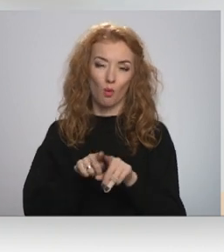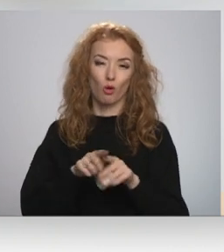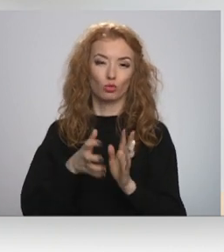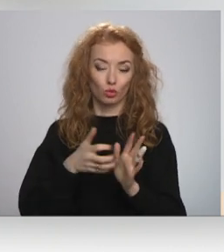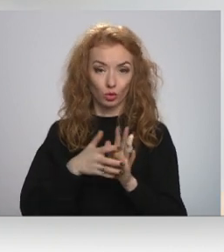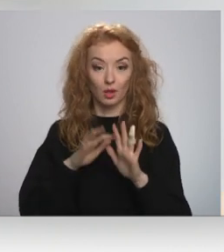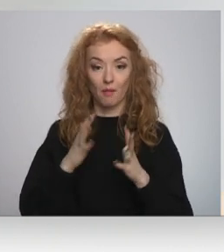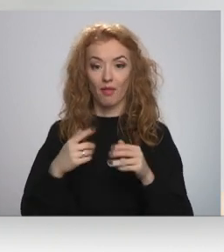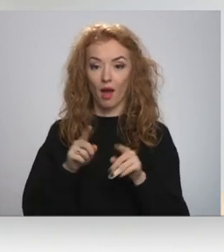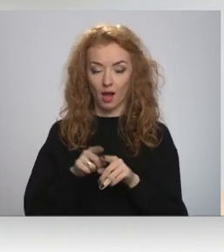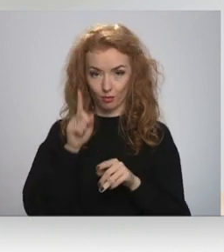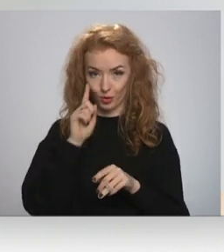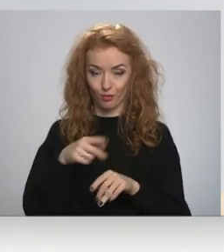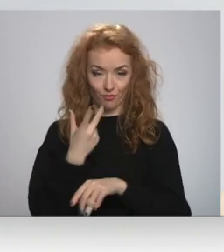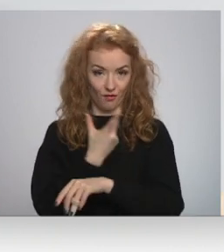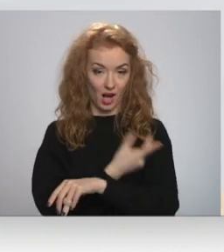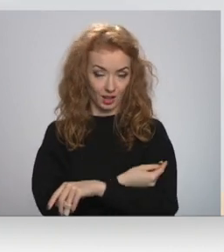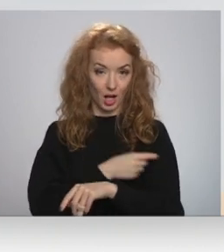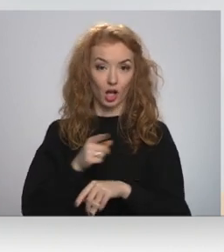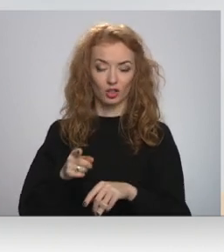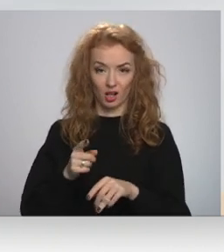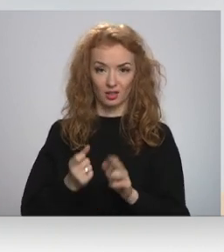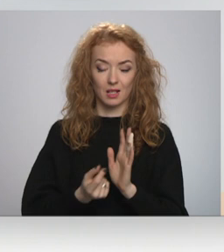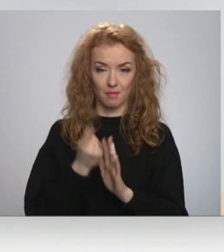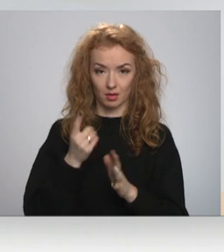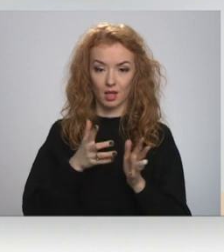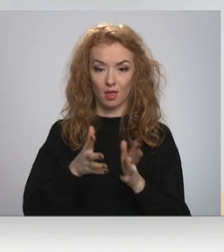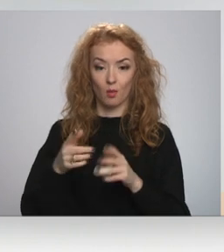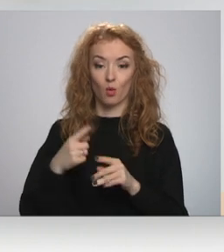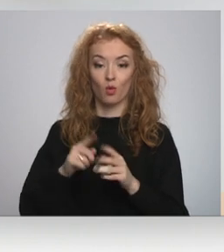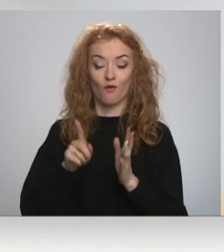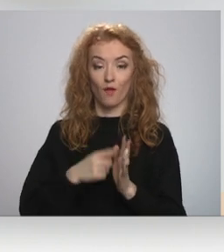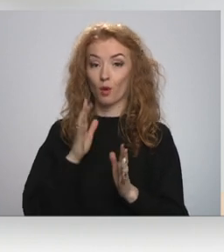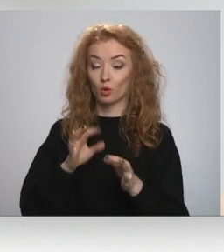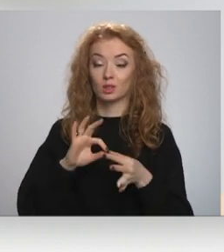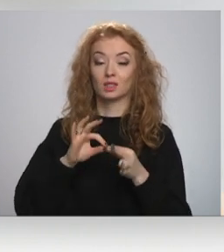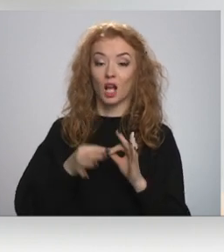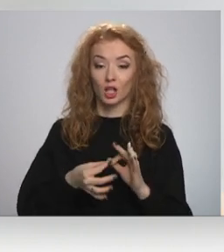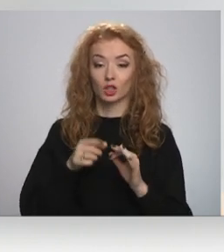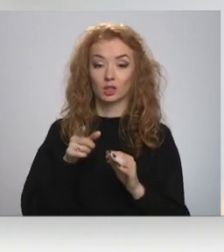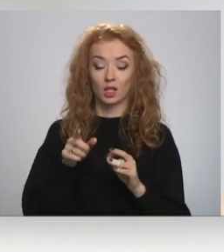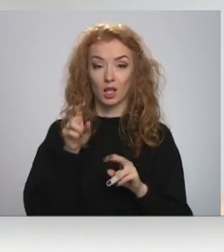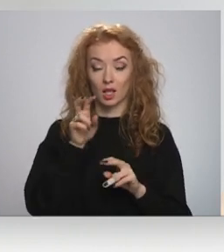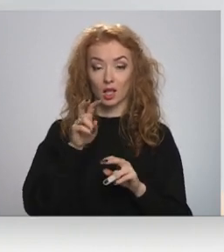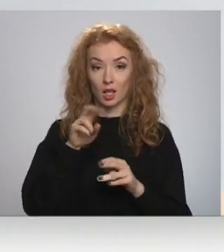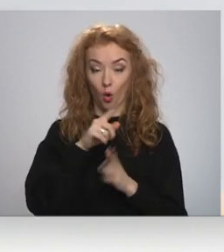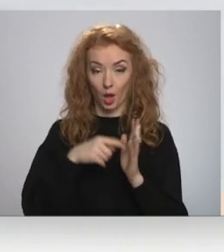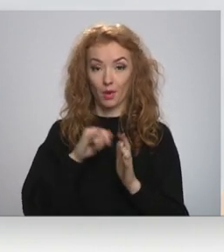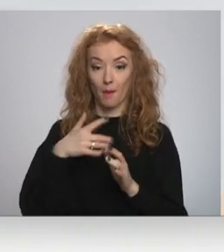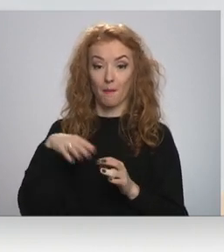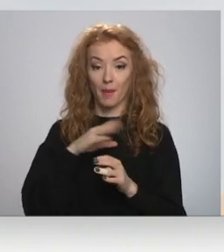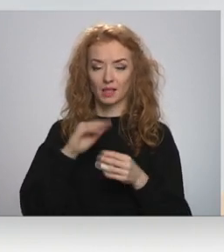protams, šis vakcinēšanās faktors arī ir ietekmējis, un vēl būs sarežģītāka šī vakanču jautājums, ja